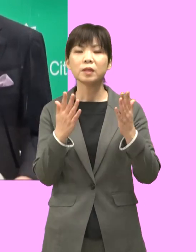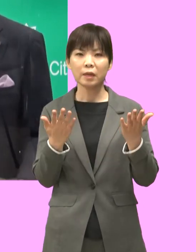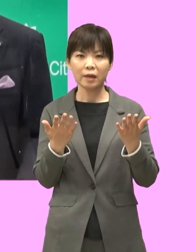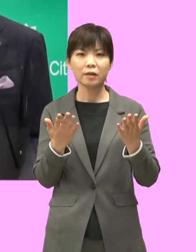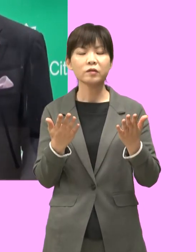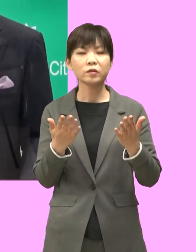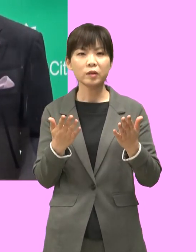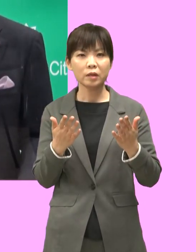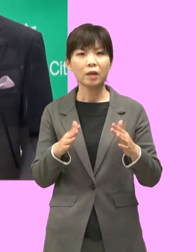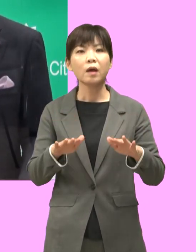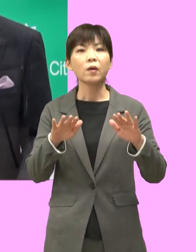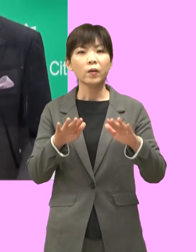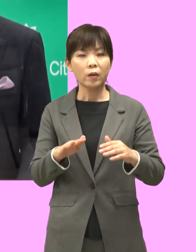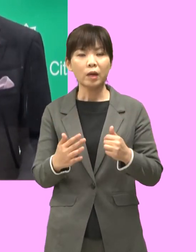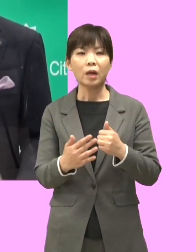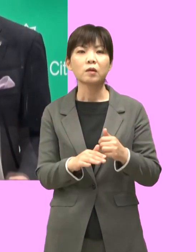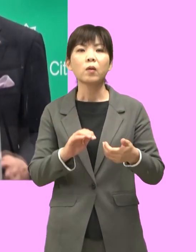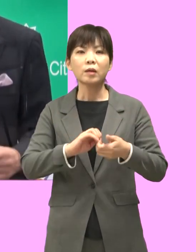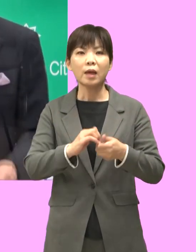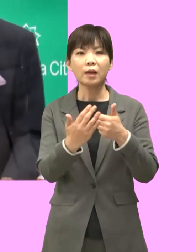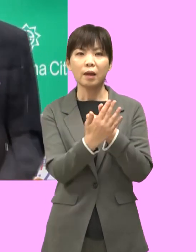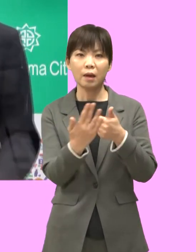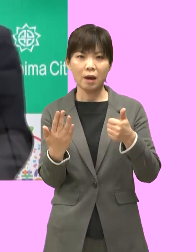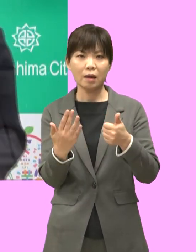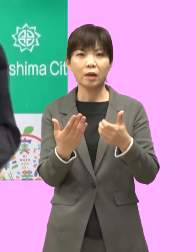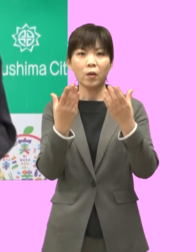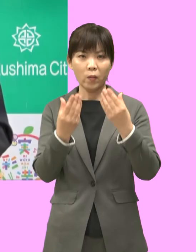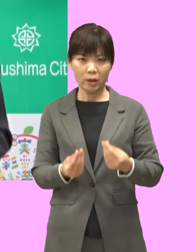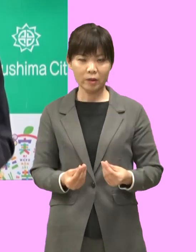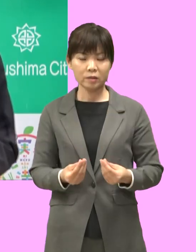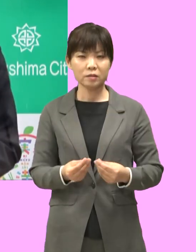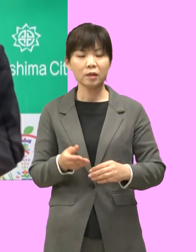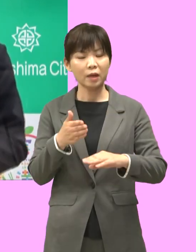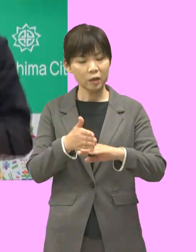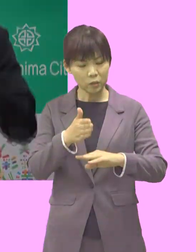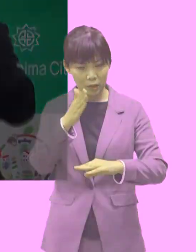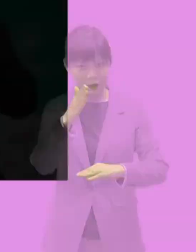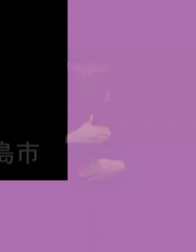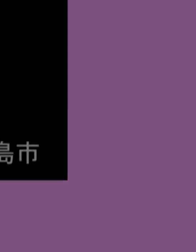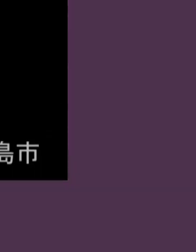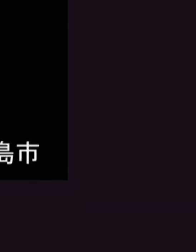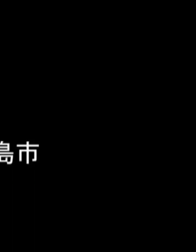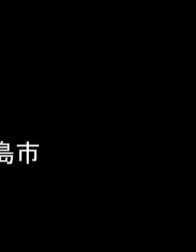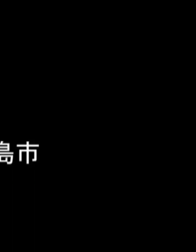内容ですので、以上をもちまして本日の定例記者会見を終了いたします。ありがとうございました。 ありがとうございました。